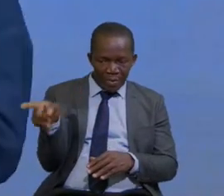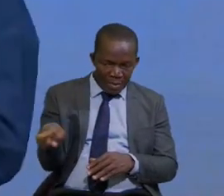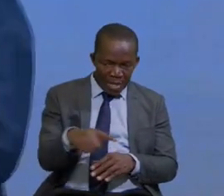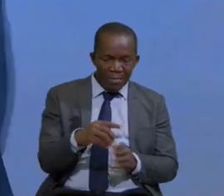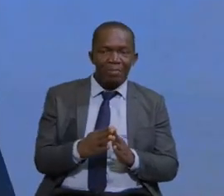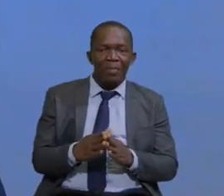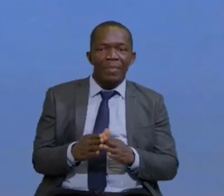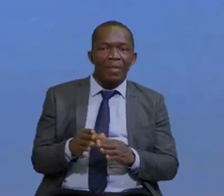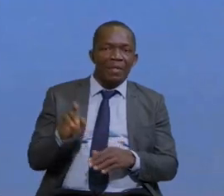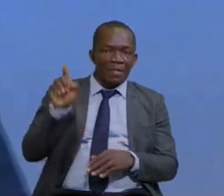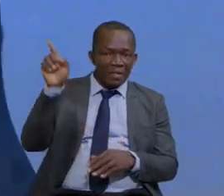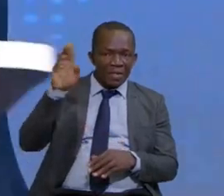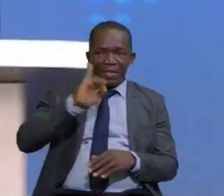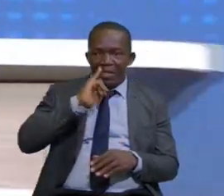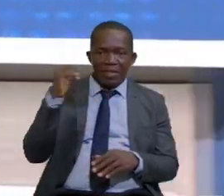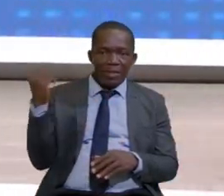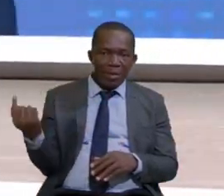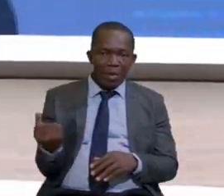sauver, il est capable de délivrer.